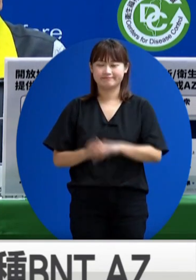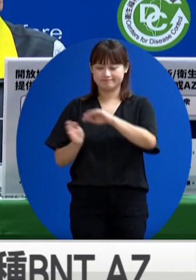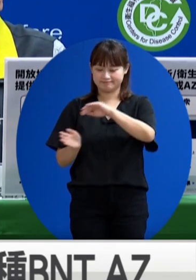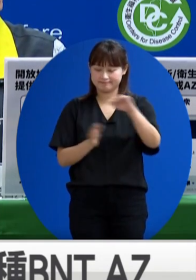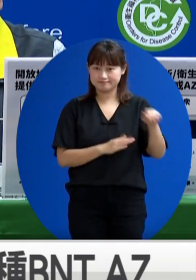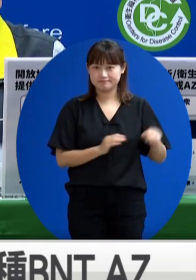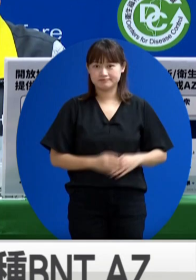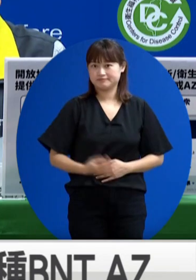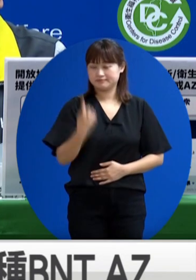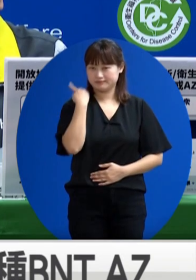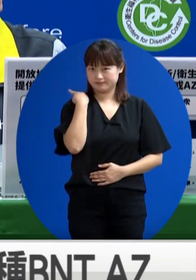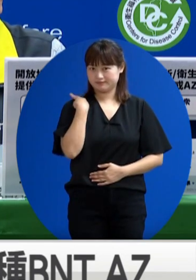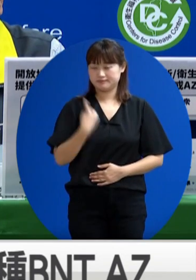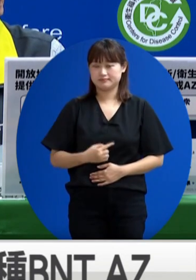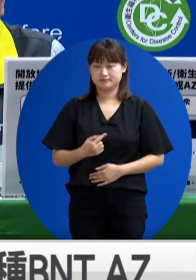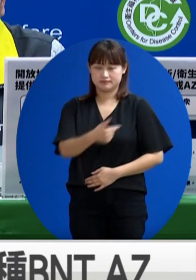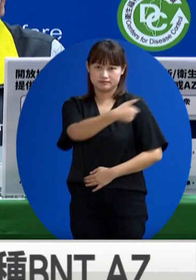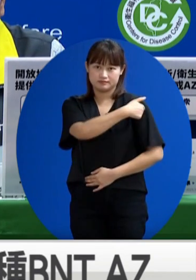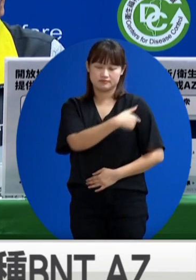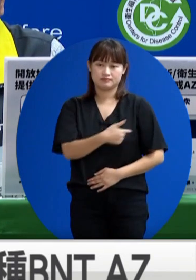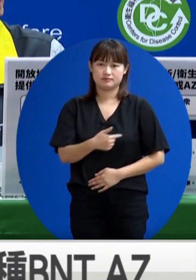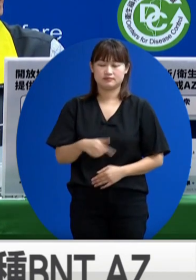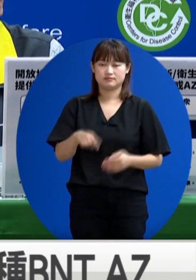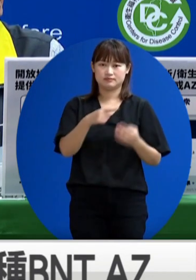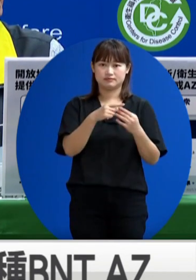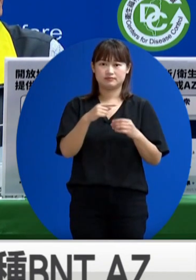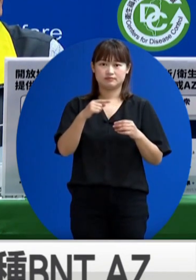另外昨天接种了